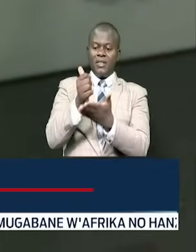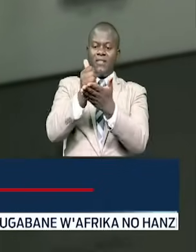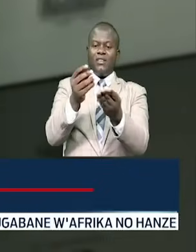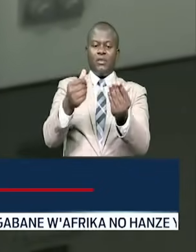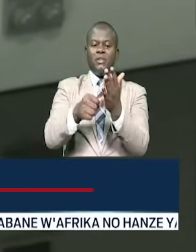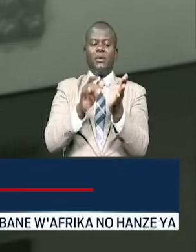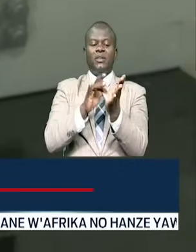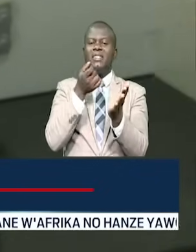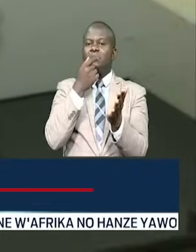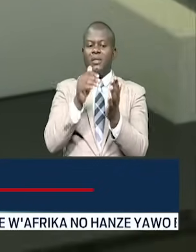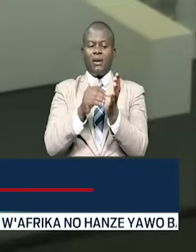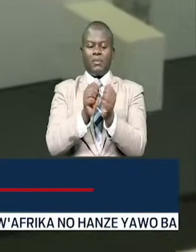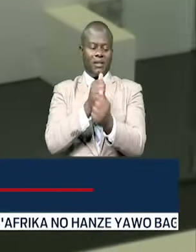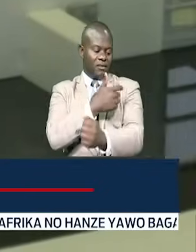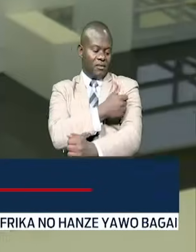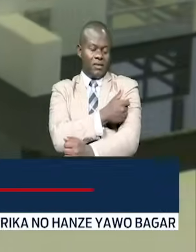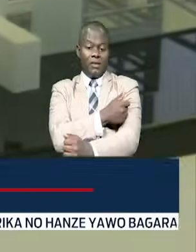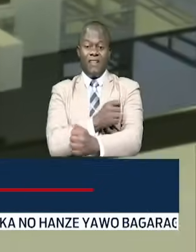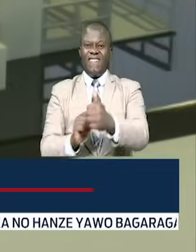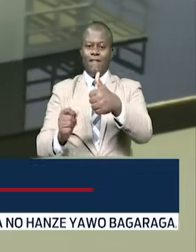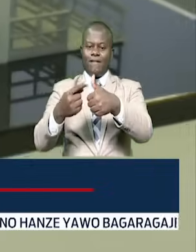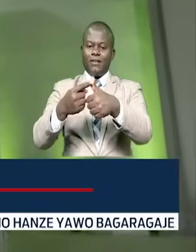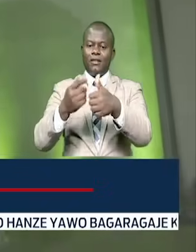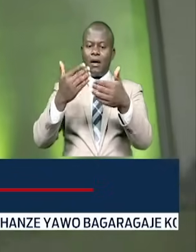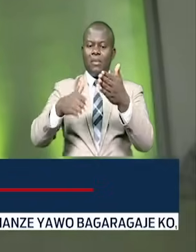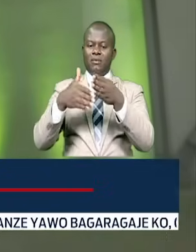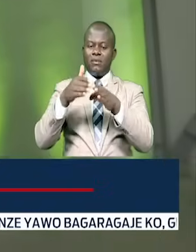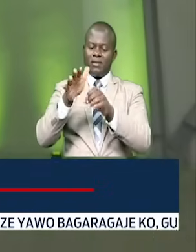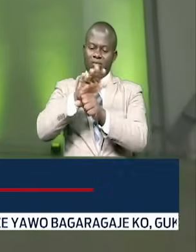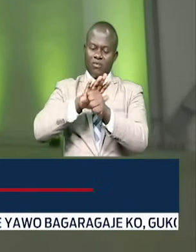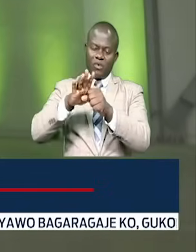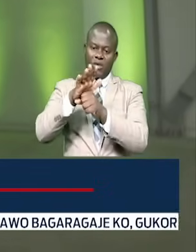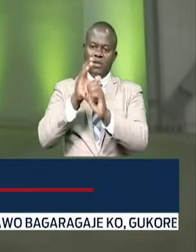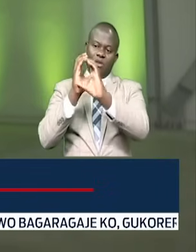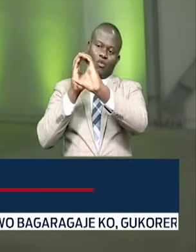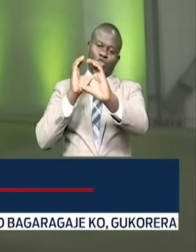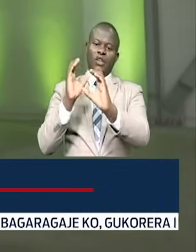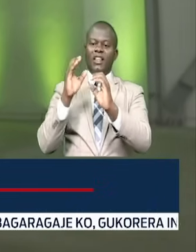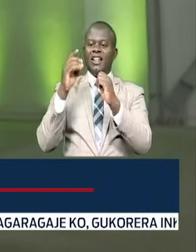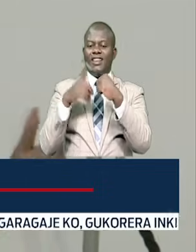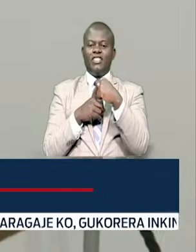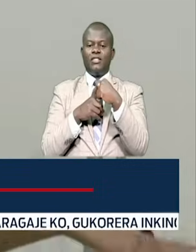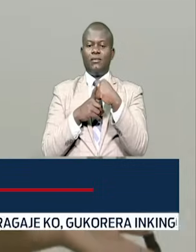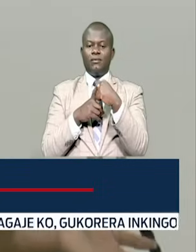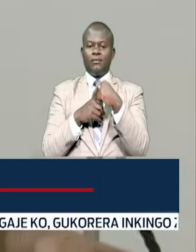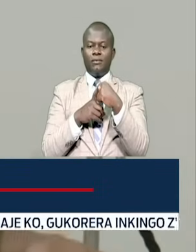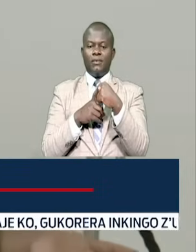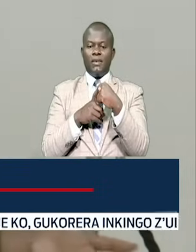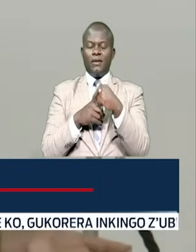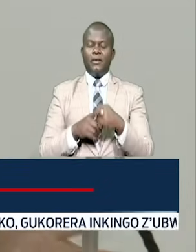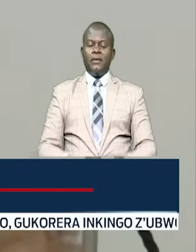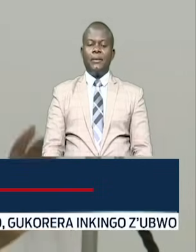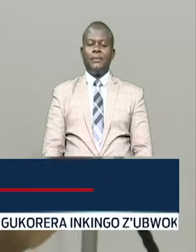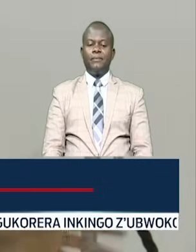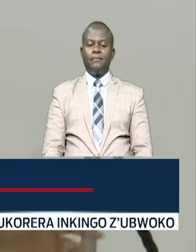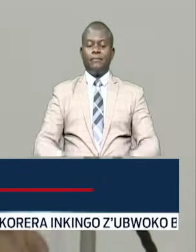ku ikubitiro. Hamaze kuzura igice cy'ibanze cy'uruganda kigizwe na kontineri esheshatu zizwi nka bayonteyinazi. Aha hari hameze